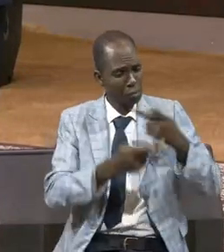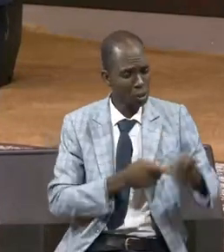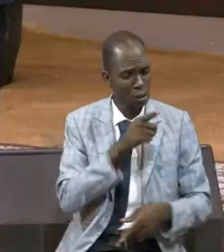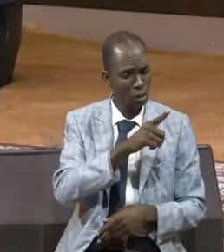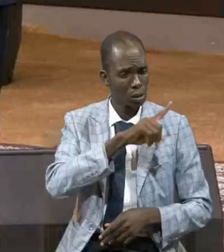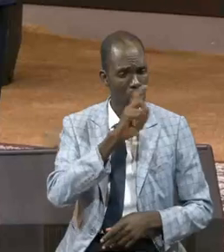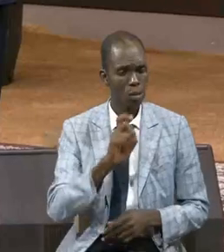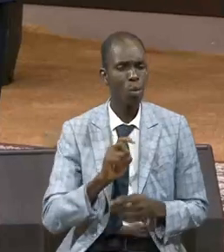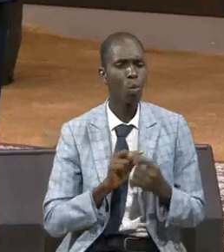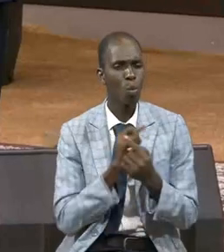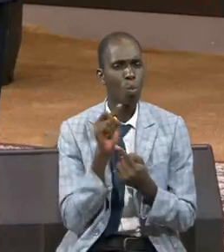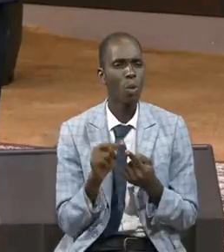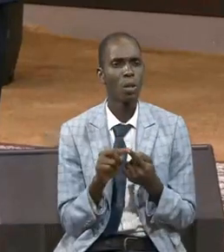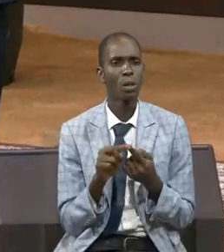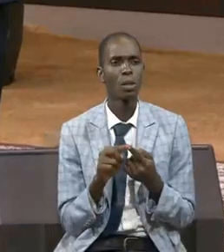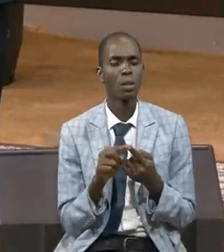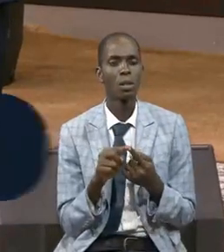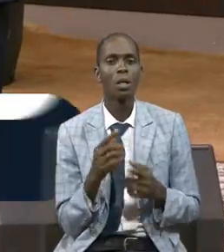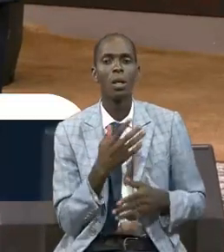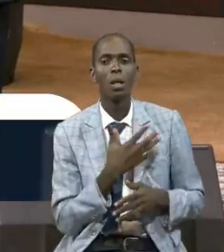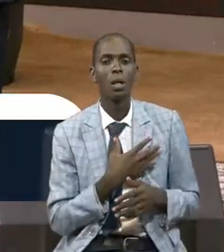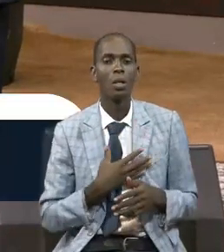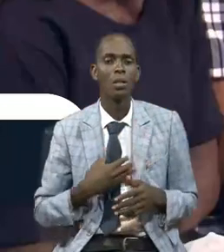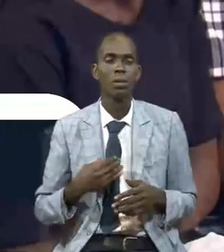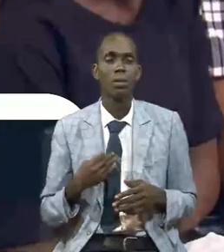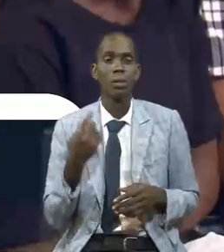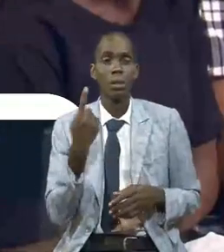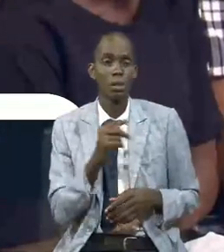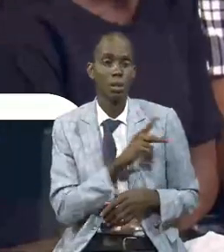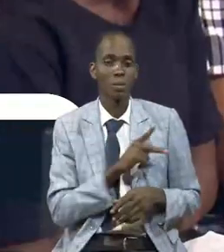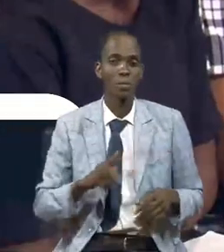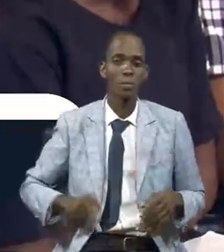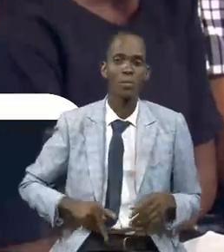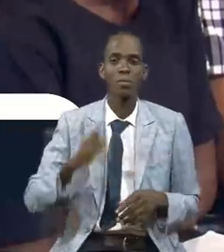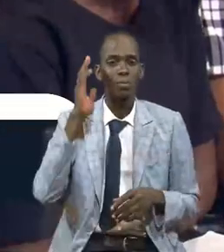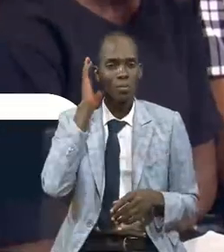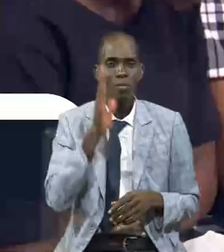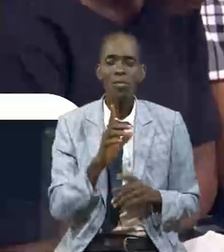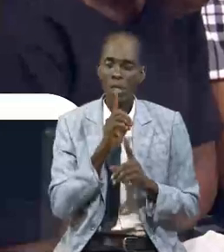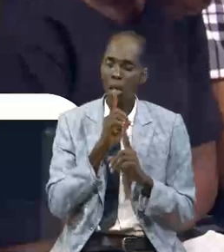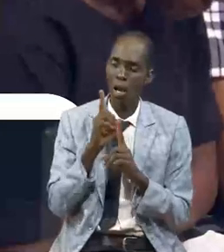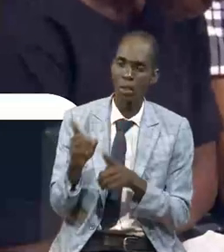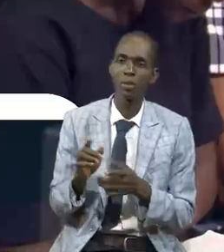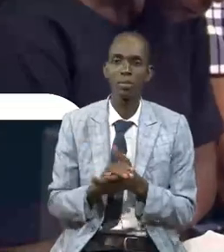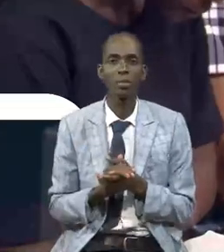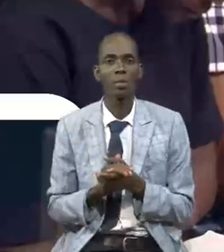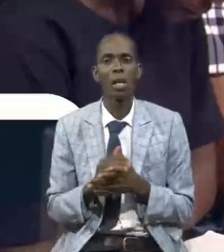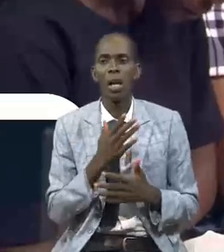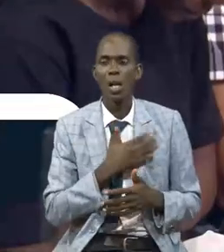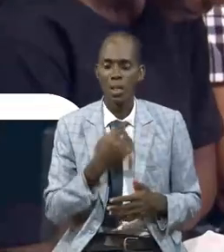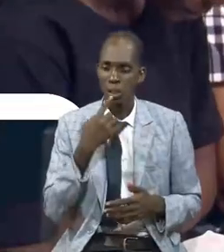et sommes-nous allés vers toi? Le verset 40. Et le roi leur